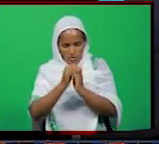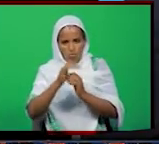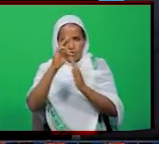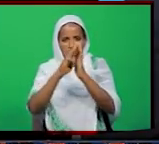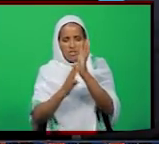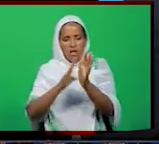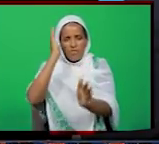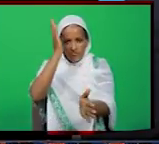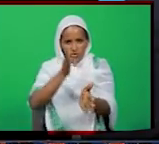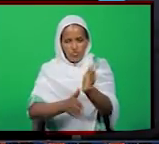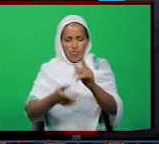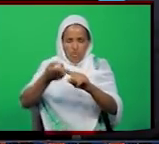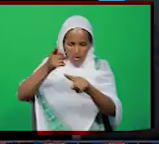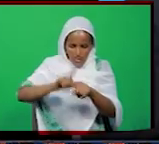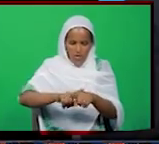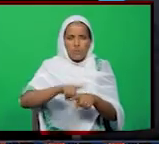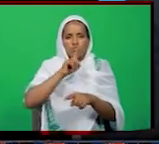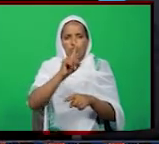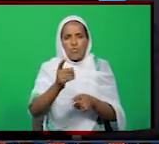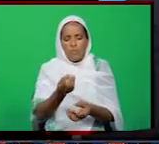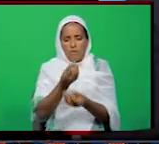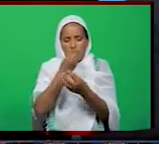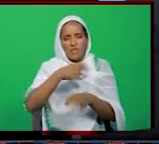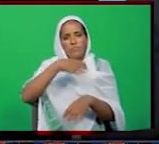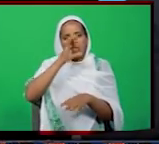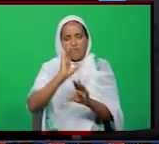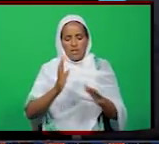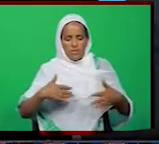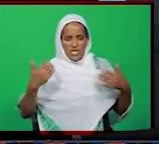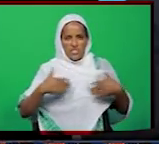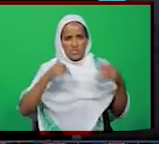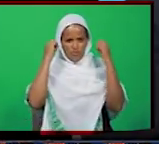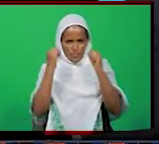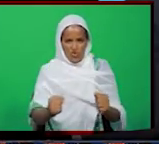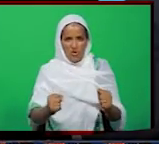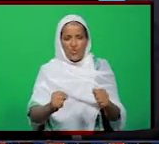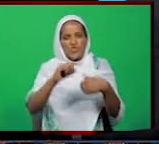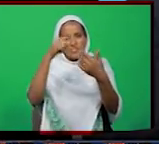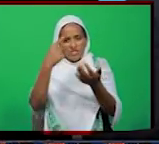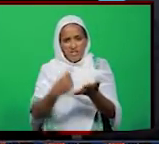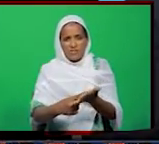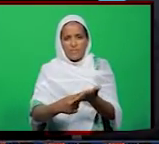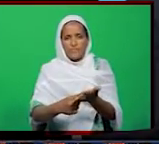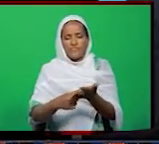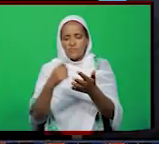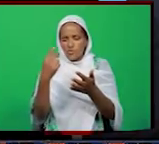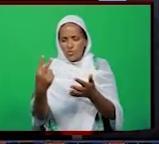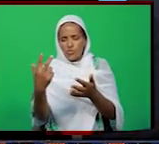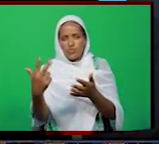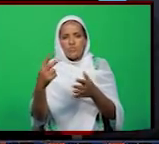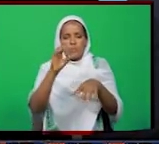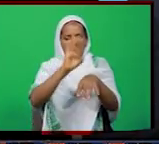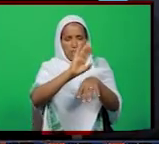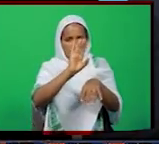ስርዓት ፈጽሞ ተመልሶ ነው መብላት መጠጣት መደሰት የሚቻለው። ስለዚህም ሁለት ሶስት